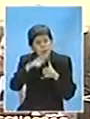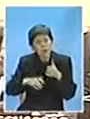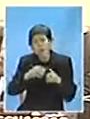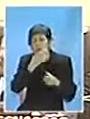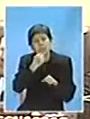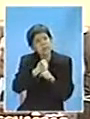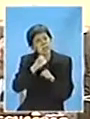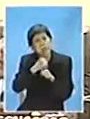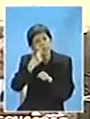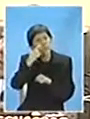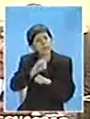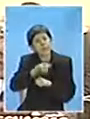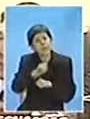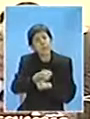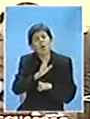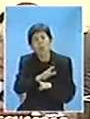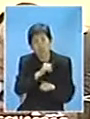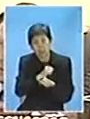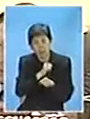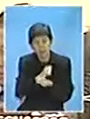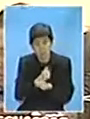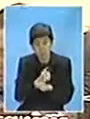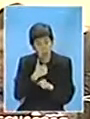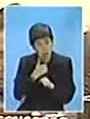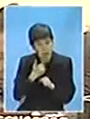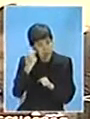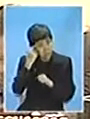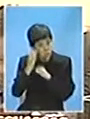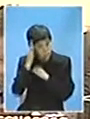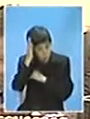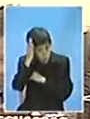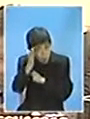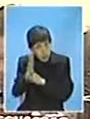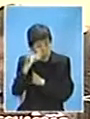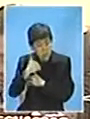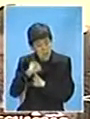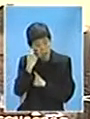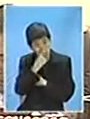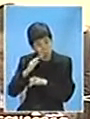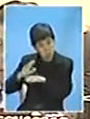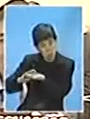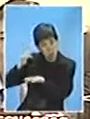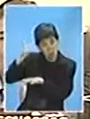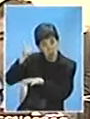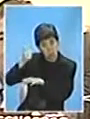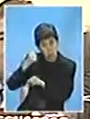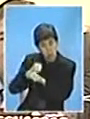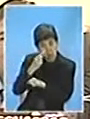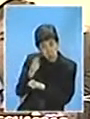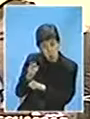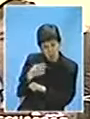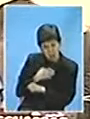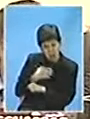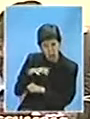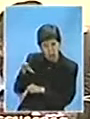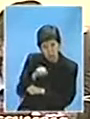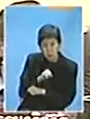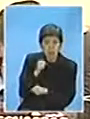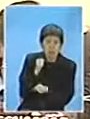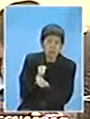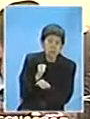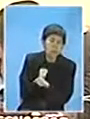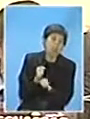าชีพแท้ของเขาเองแต่เราเปิดช่องไว้ว่าอนาคตเกิดมีคนที่เด่นและที่ดีที่ทุกคนอยากได้เนี่ยแต่เขาก็เป็น